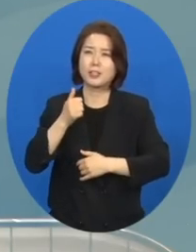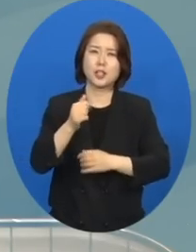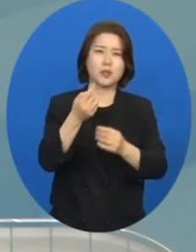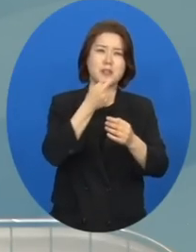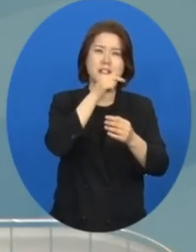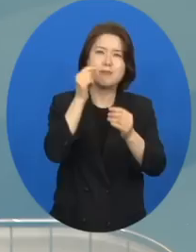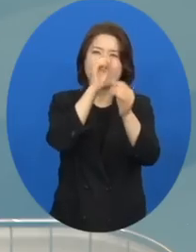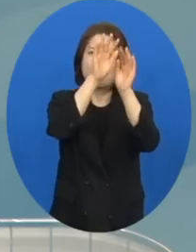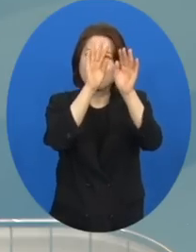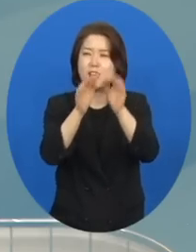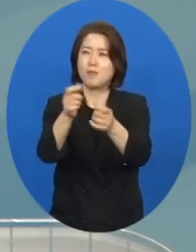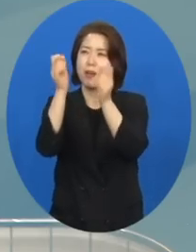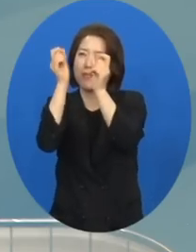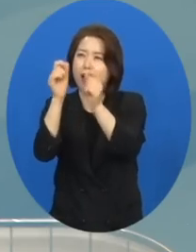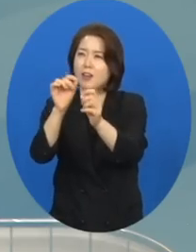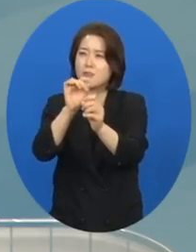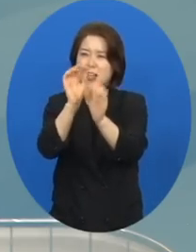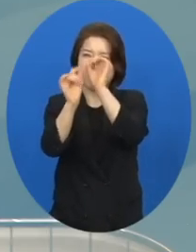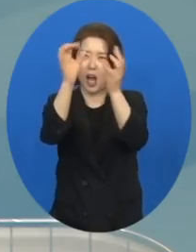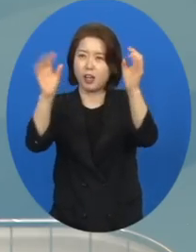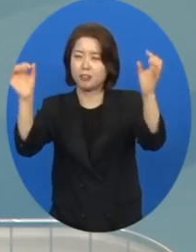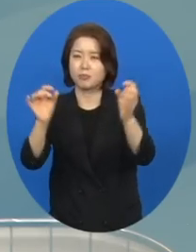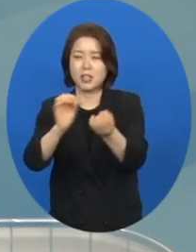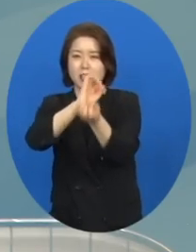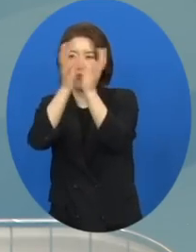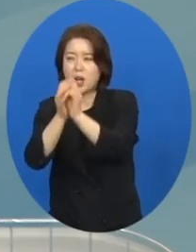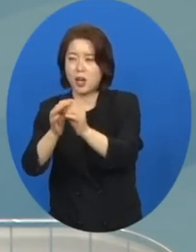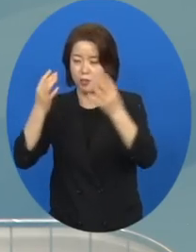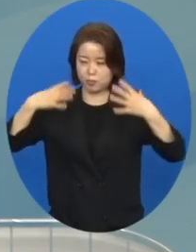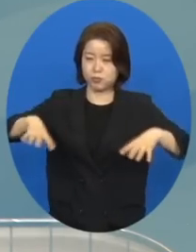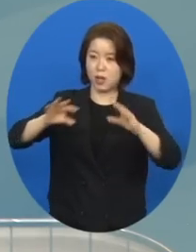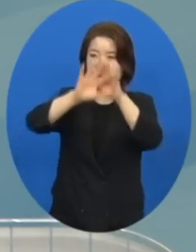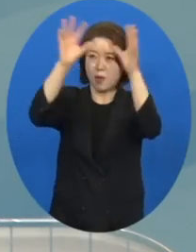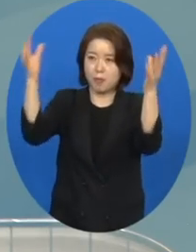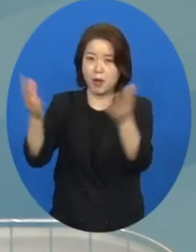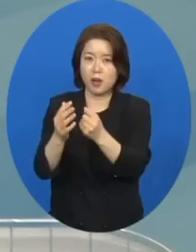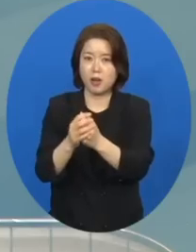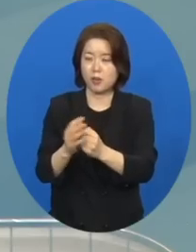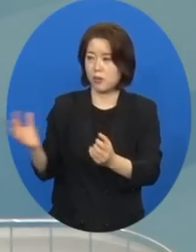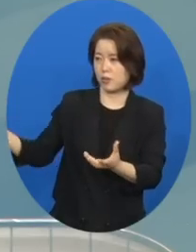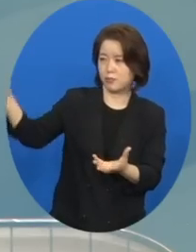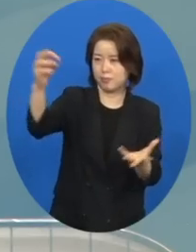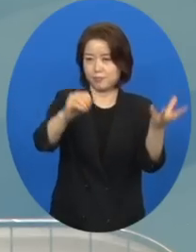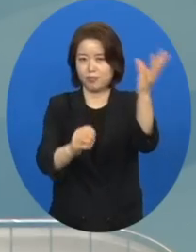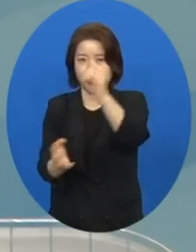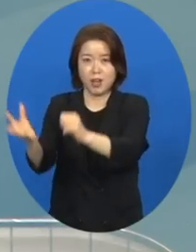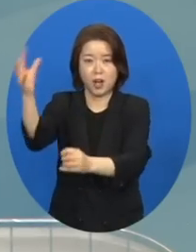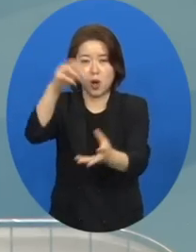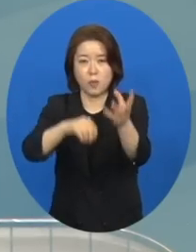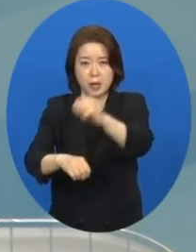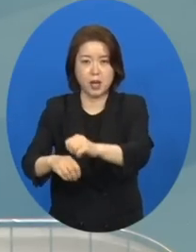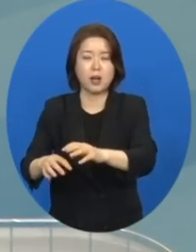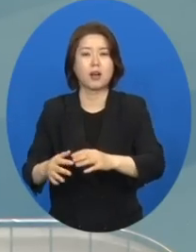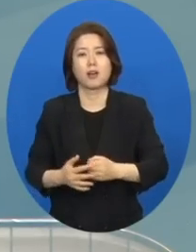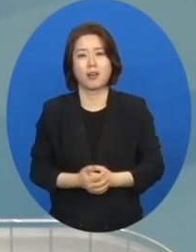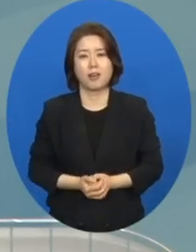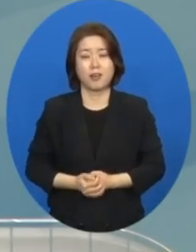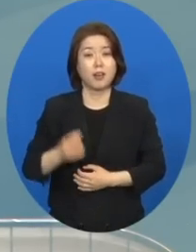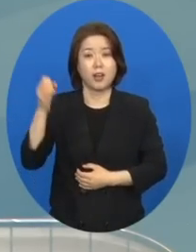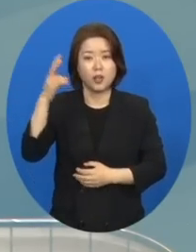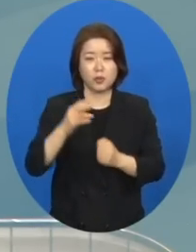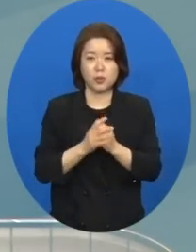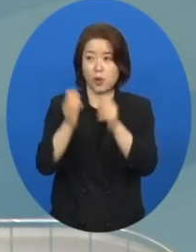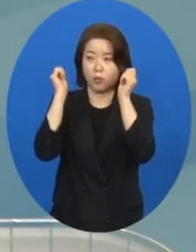방울과 북과 울긋불긋 언 옷가지 등을 그가 다 표 덜합니다 그 다음에